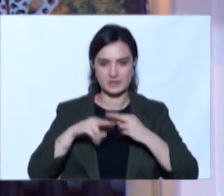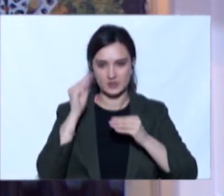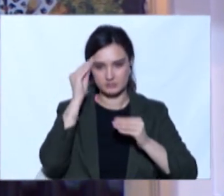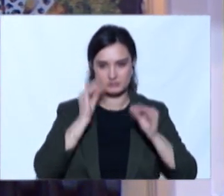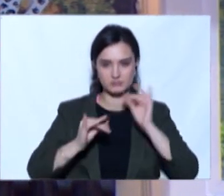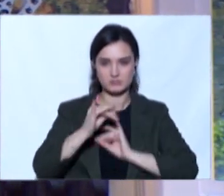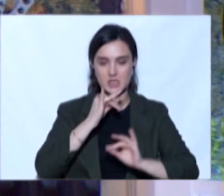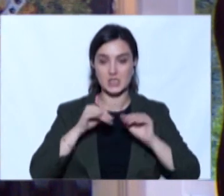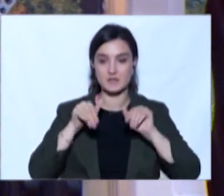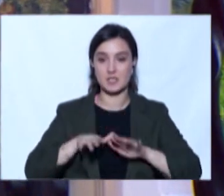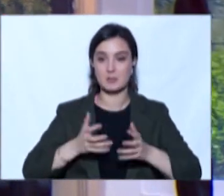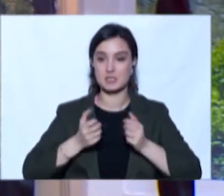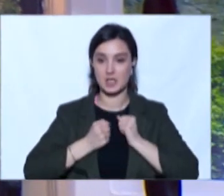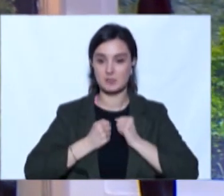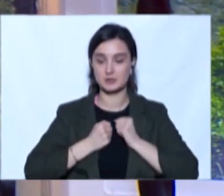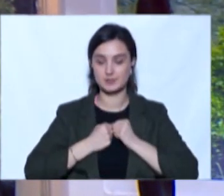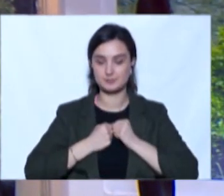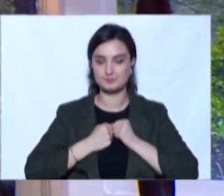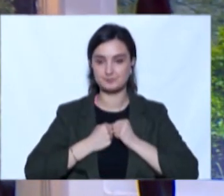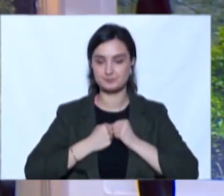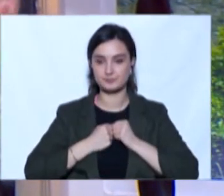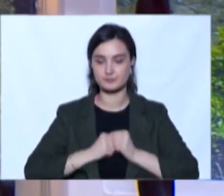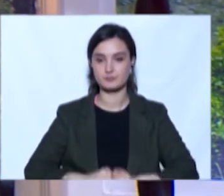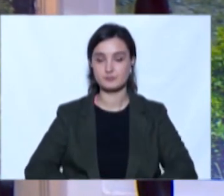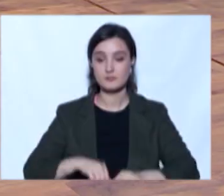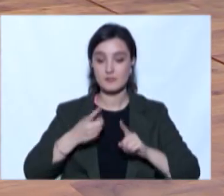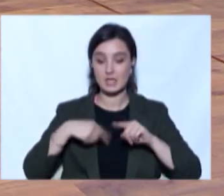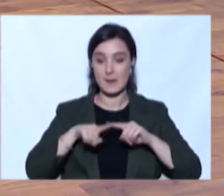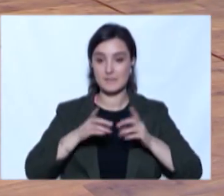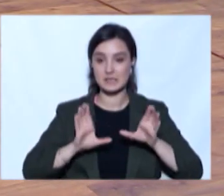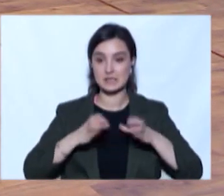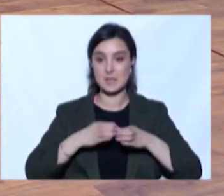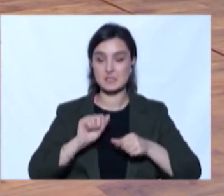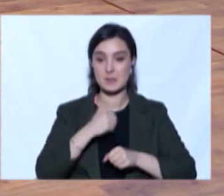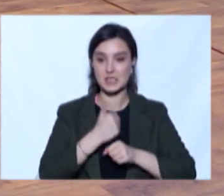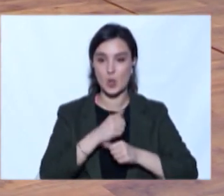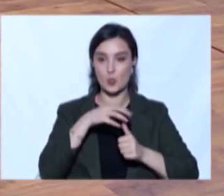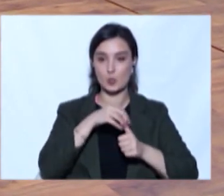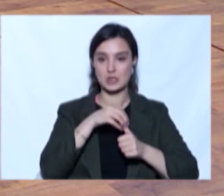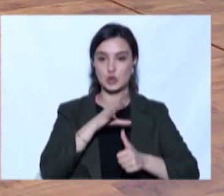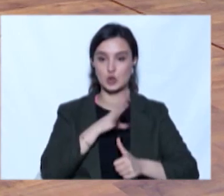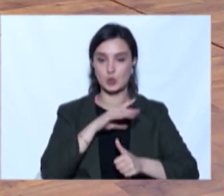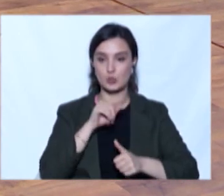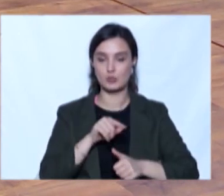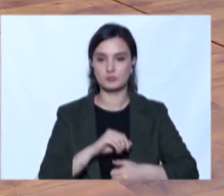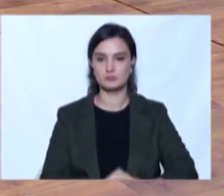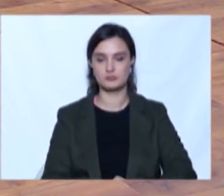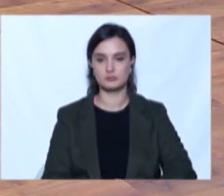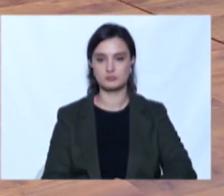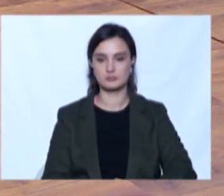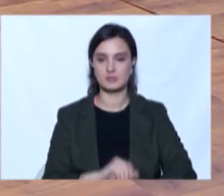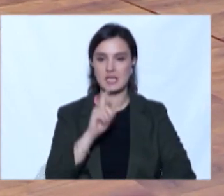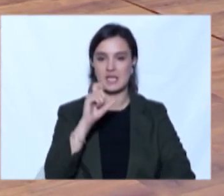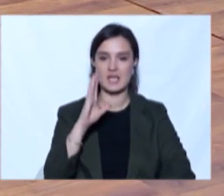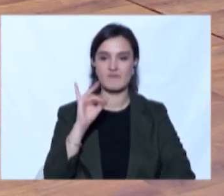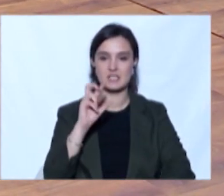იღებდნენ გადაწყვეტილებას. აი თემის მეტაური ყოველთვის იყო თქვა